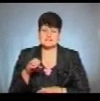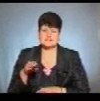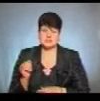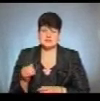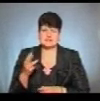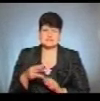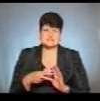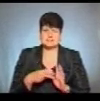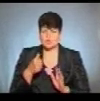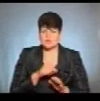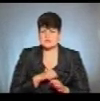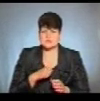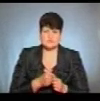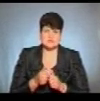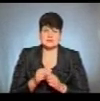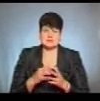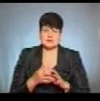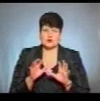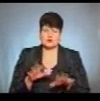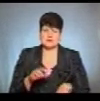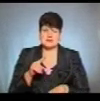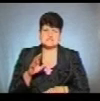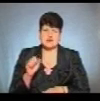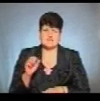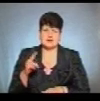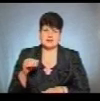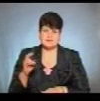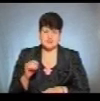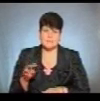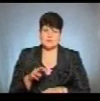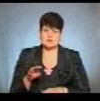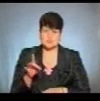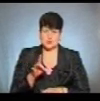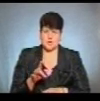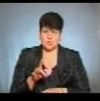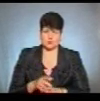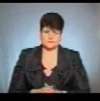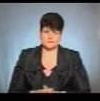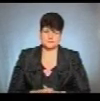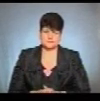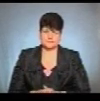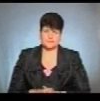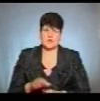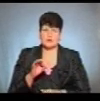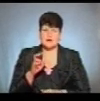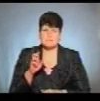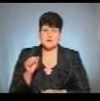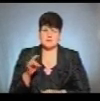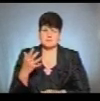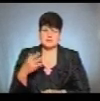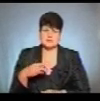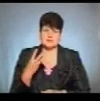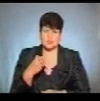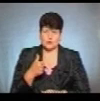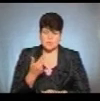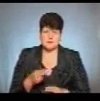безпартійна самовисуванка, сільський голова села Завадівка Монастириського району Тернопільської області. Олег Барна, 53 роки,